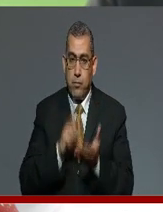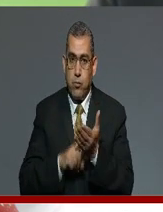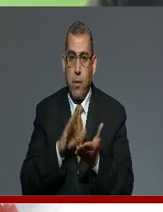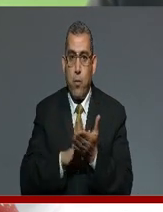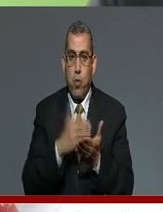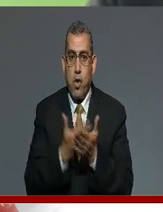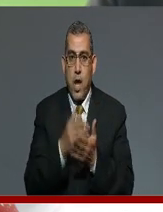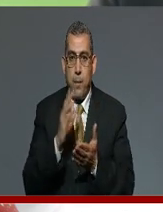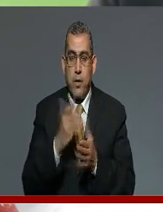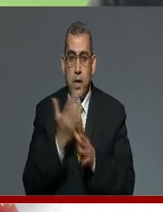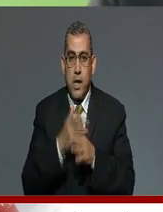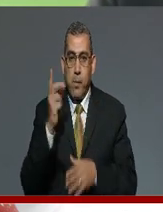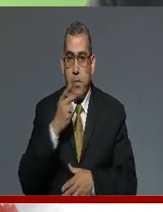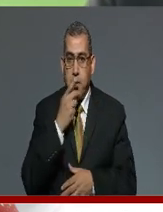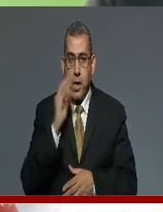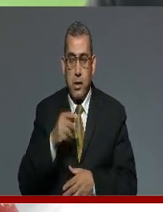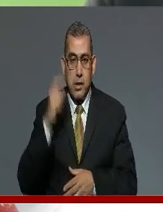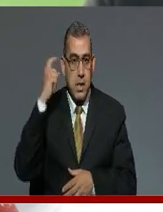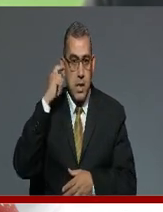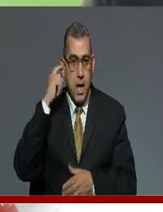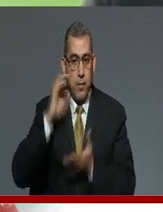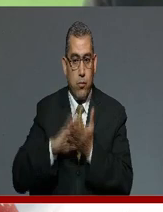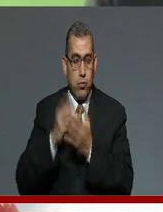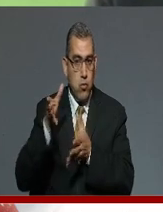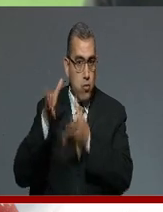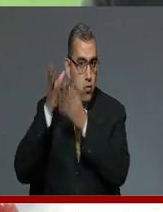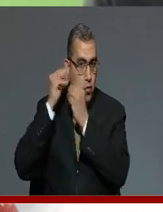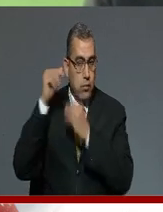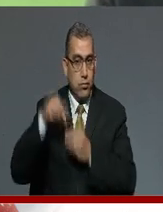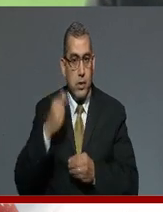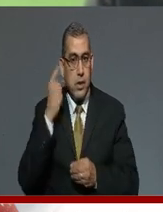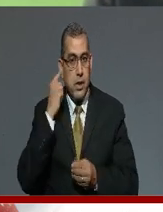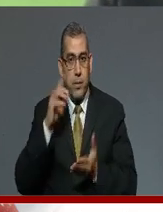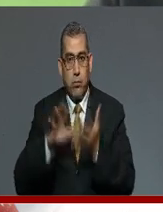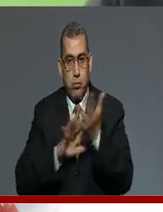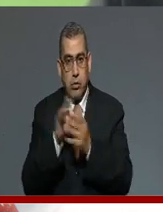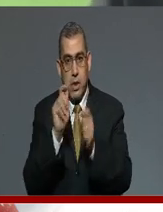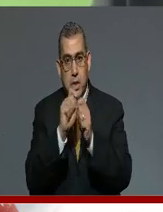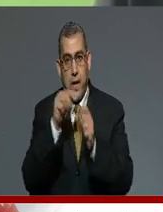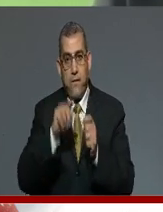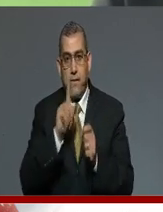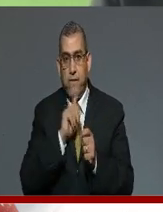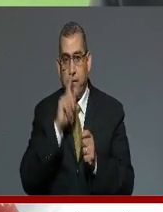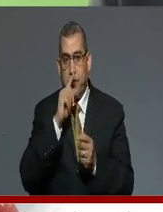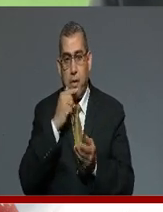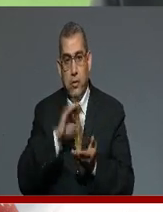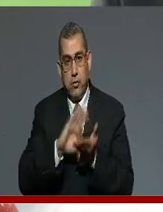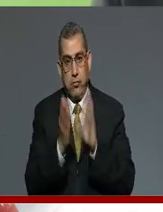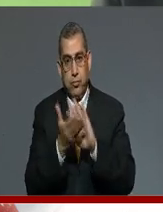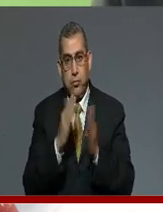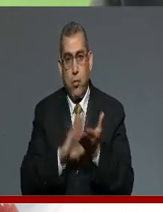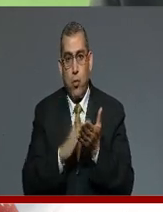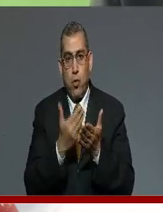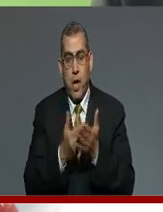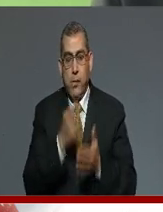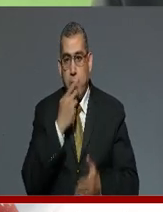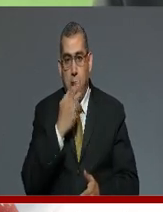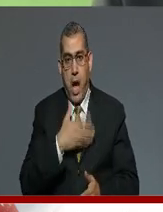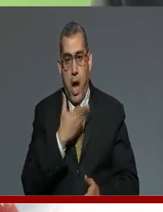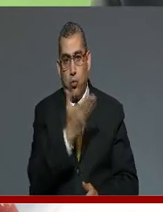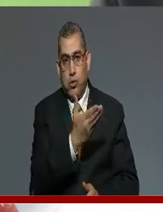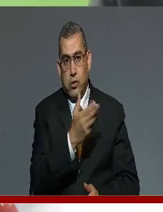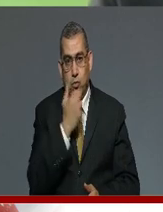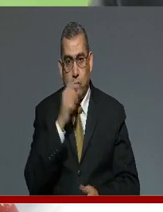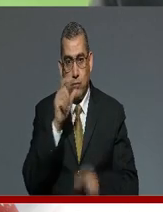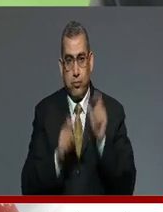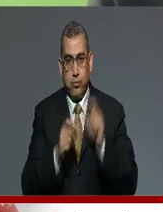المشكله اذا كان هناك اي مشكله لا تسمح له بالاستماع الى اللغه الانجليزيه ولكن من فضلكم اذا كان لديكم